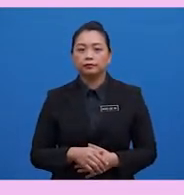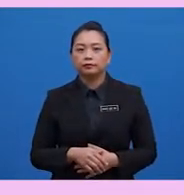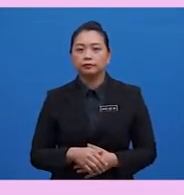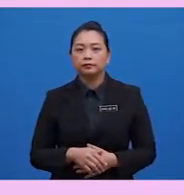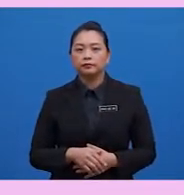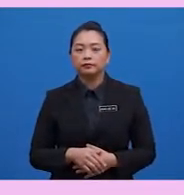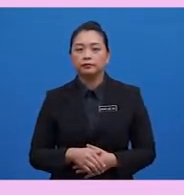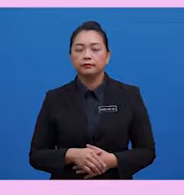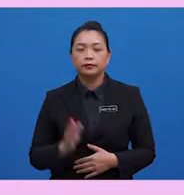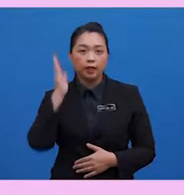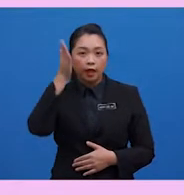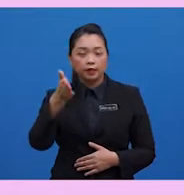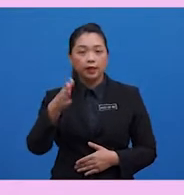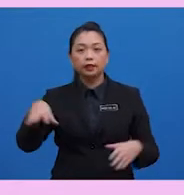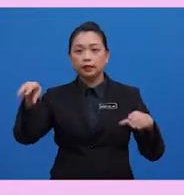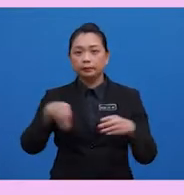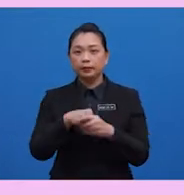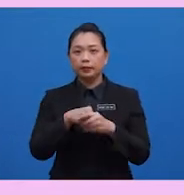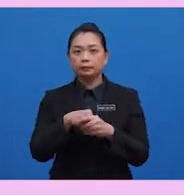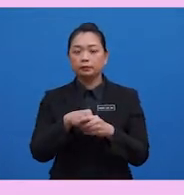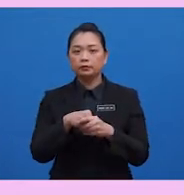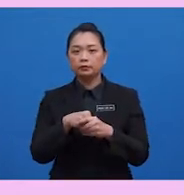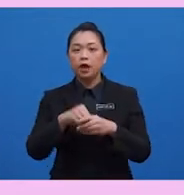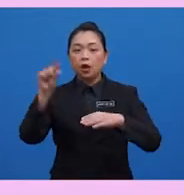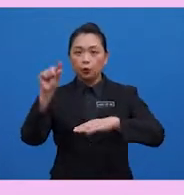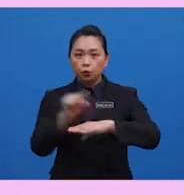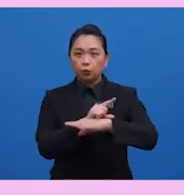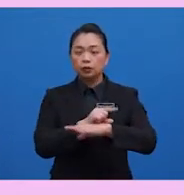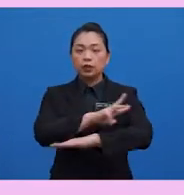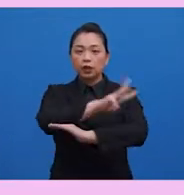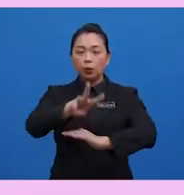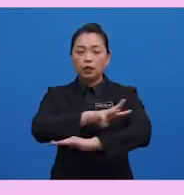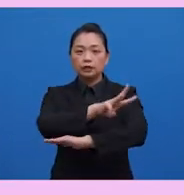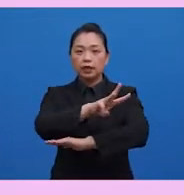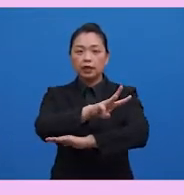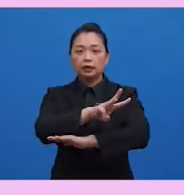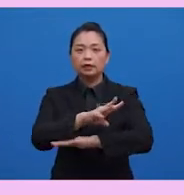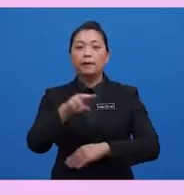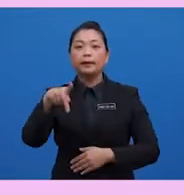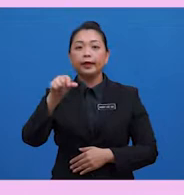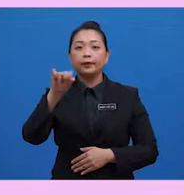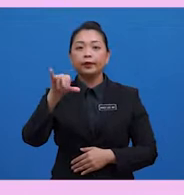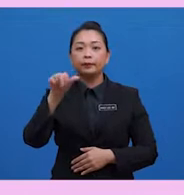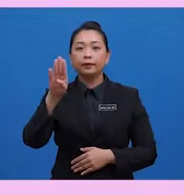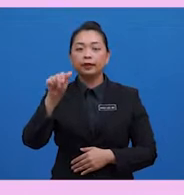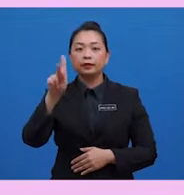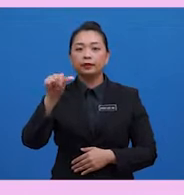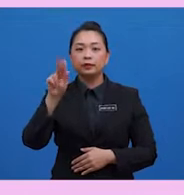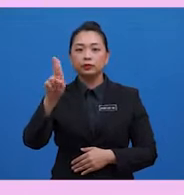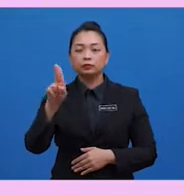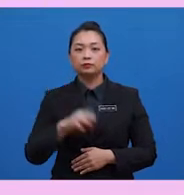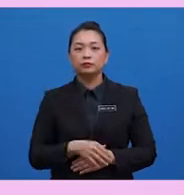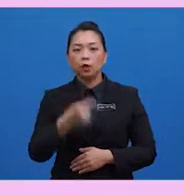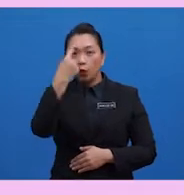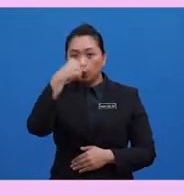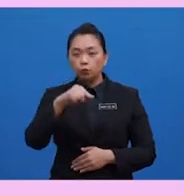di darat akan melibatkan penebus gunaan tanah paya bakau untuk dijadikan kolam ternak seperti menternak